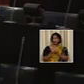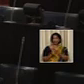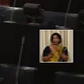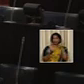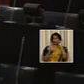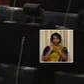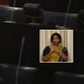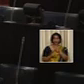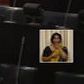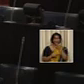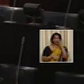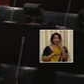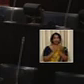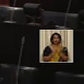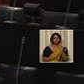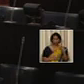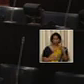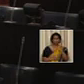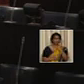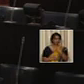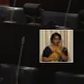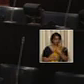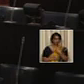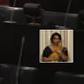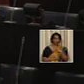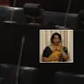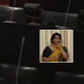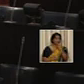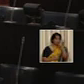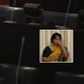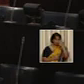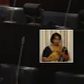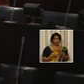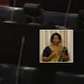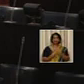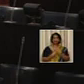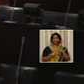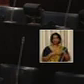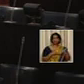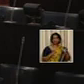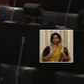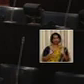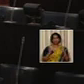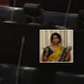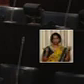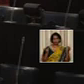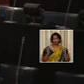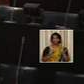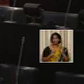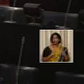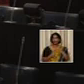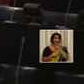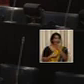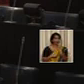ක්‍රමයෙන් ප්‍රතිලාභ ලැබූ පුද්ගලයන් සංඛ්‍යාව කොපමණද කියලා ඔබතුමා අහනවා විශ්‍රාම වැටුප් ලබා ගැනීම සඳහා කිසිවෙක් මේ වෙනතුරු සුදුසුකම් ලබන්නේ නැහැ මොකද මෙම